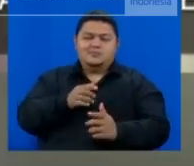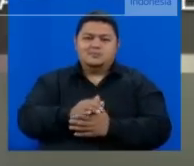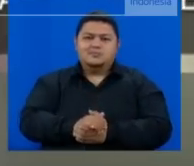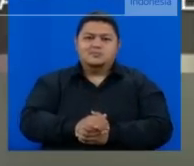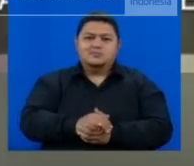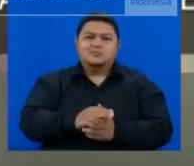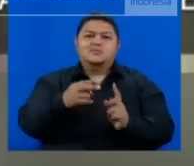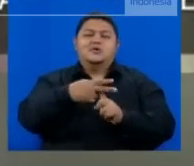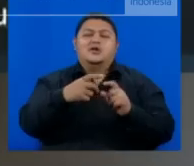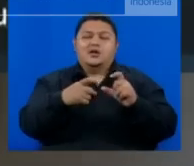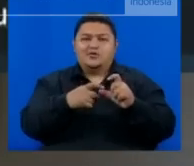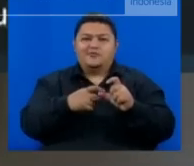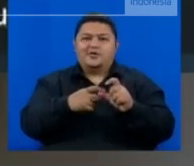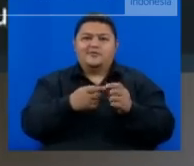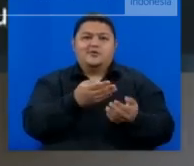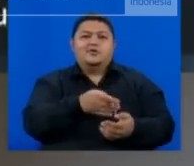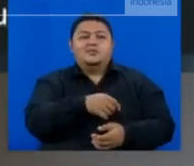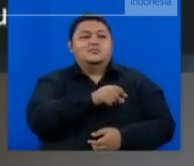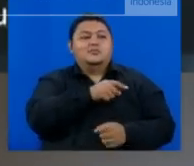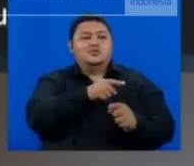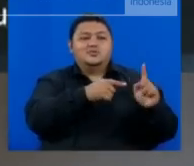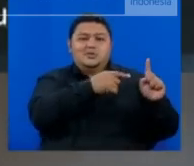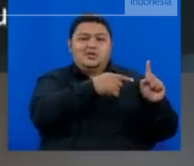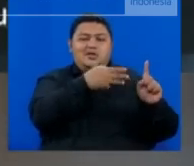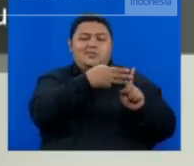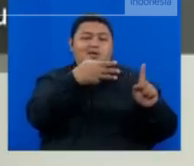FS menyuruh Barada E menembak Brigadir Y.